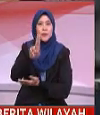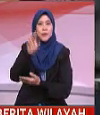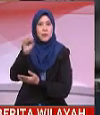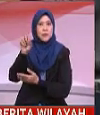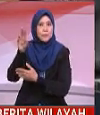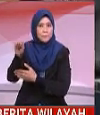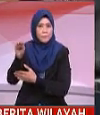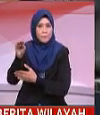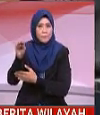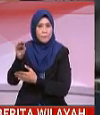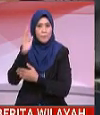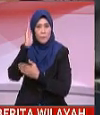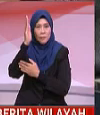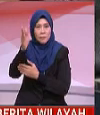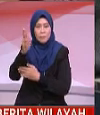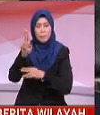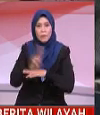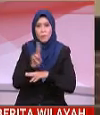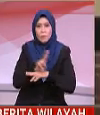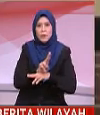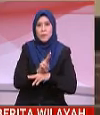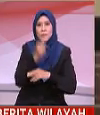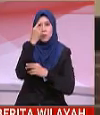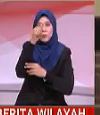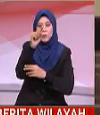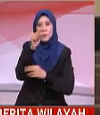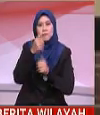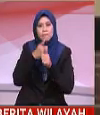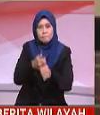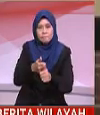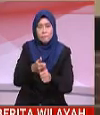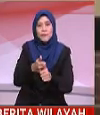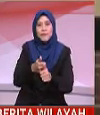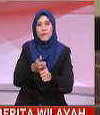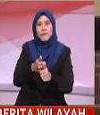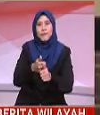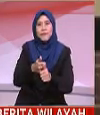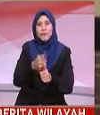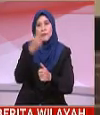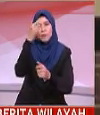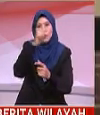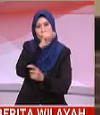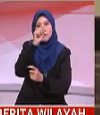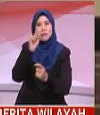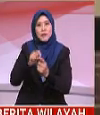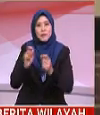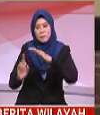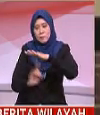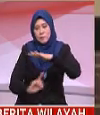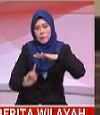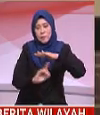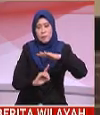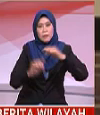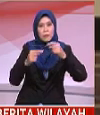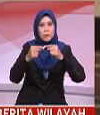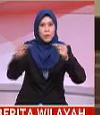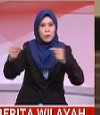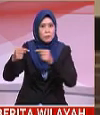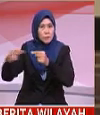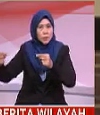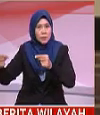ini akan digunakan sebagai landasan untuk kita menentukan dasar dan juga